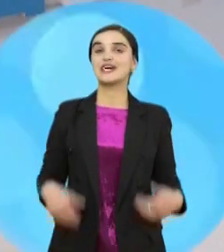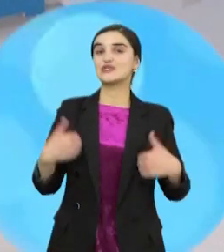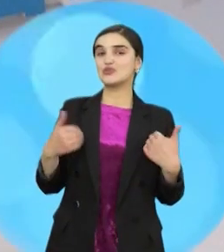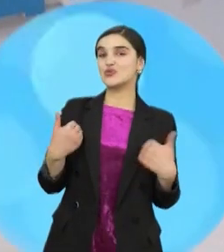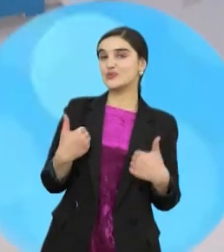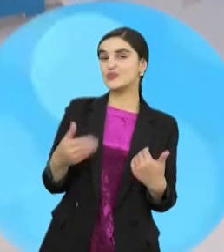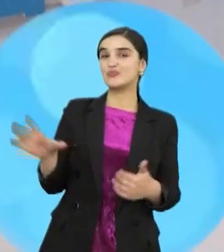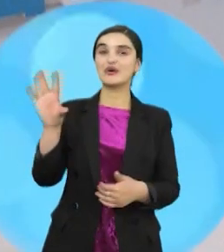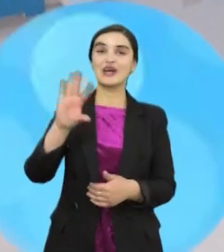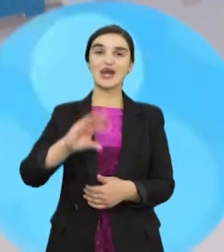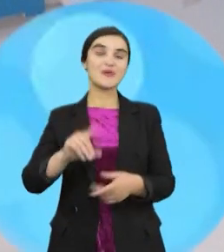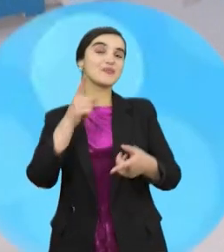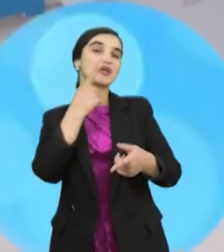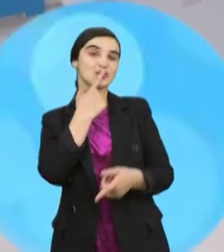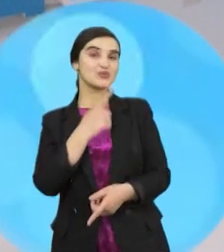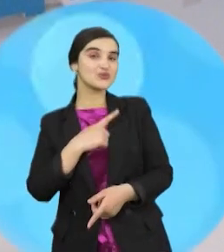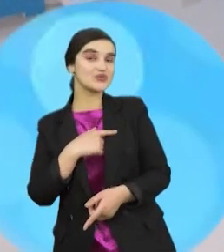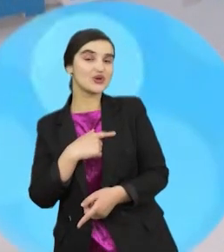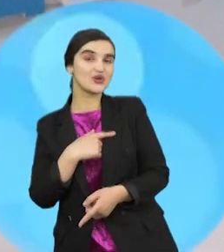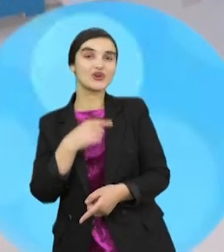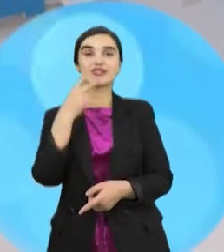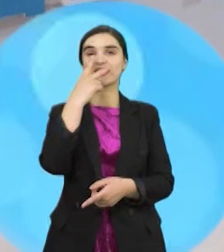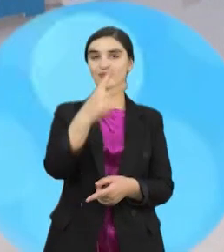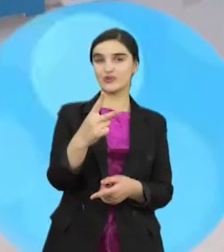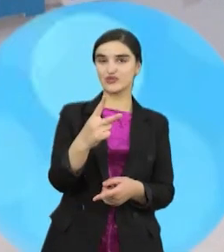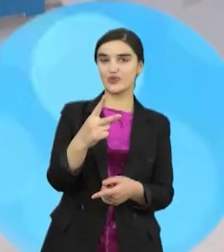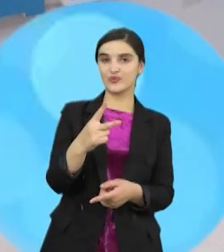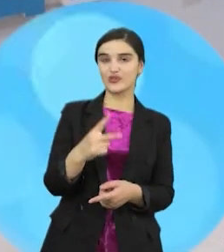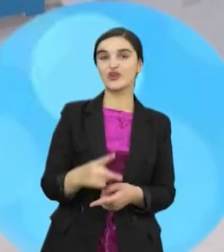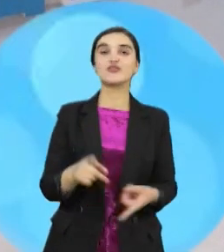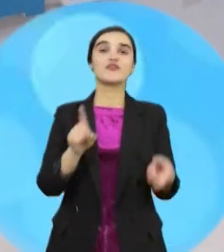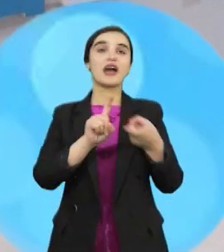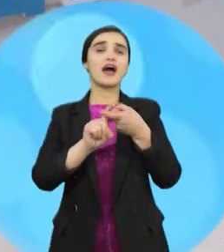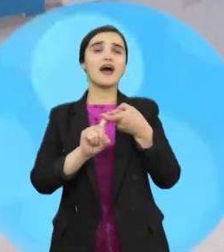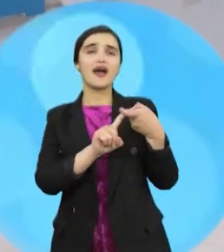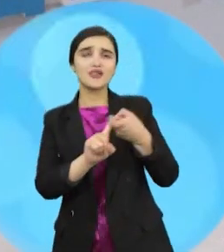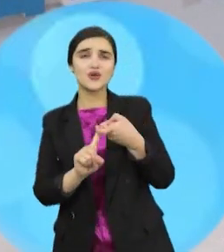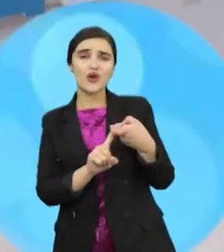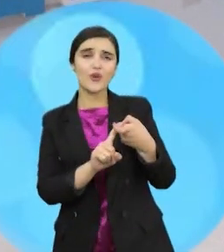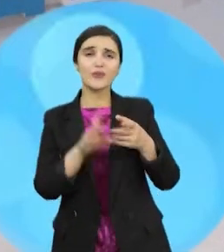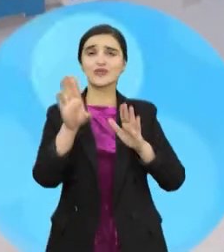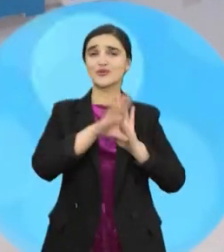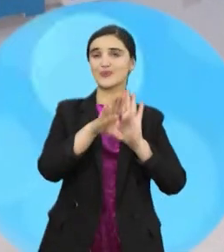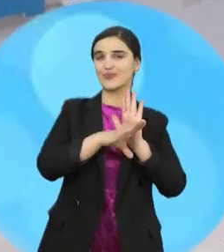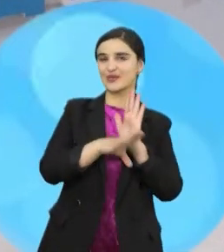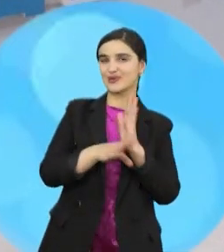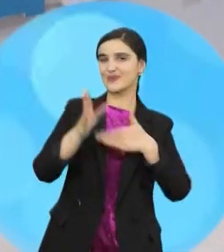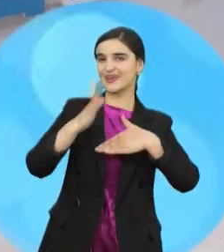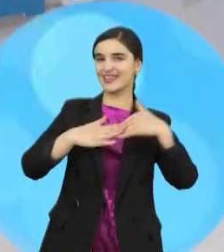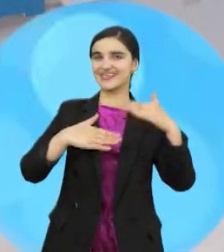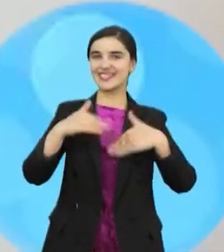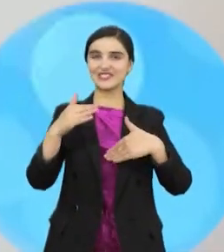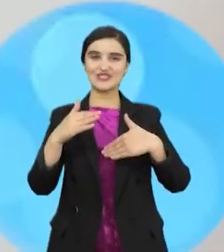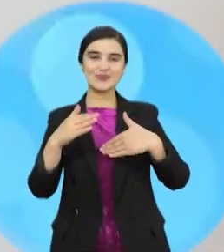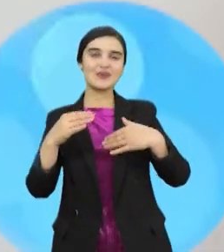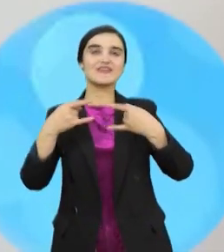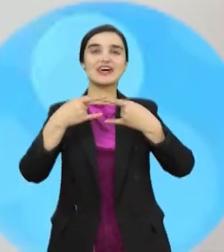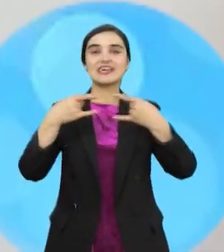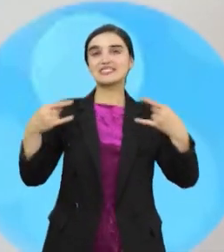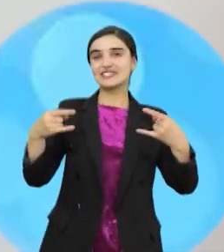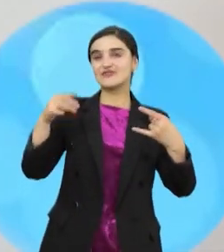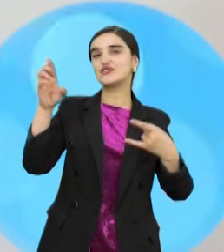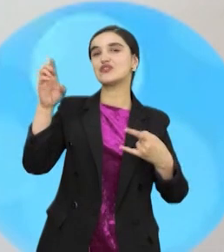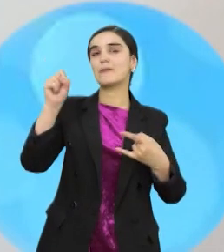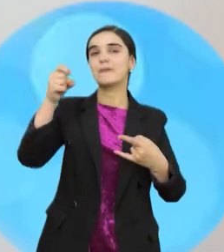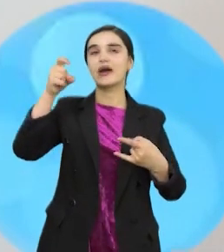درود به همه دوستداران، تماشابینان و علاقمندان برنامه های تلویزیونی بهارستان و